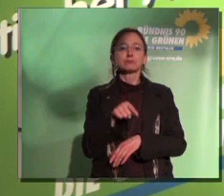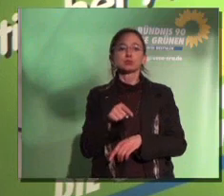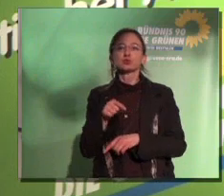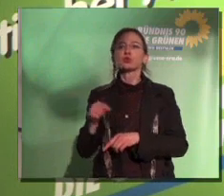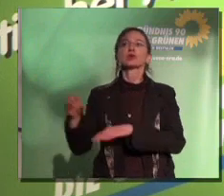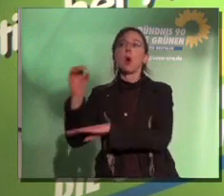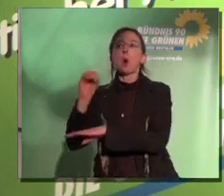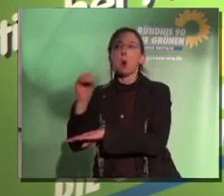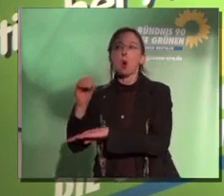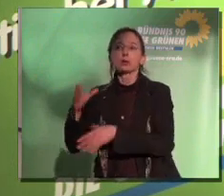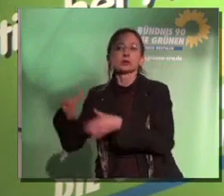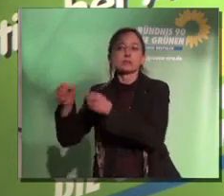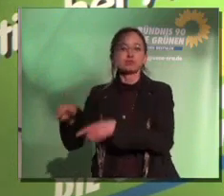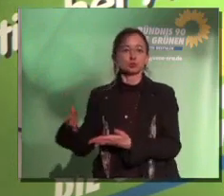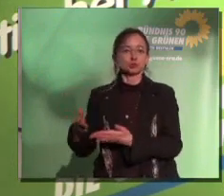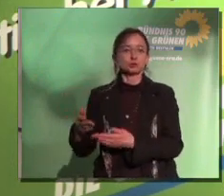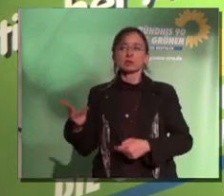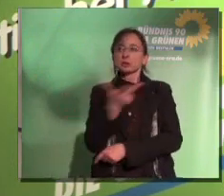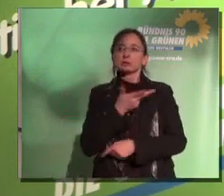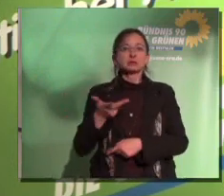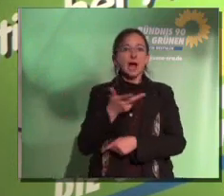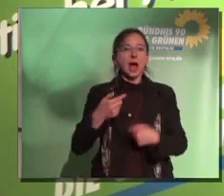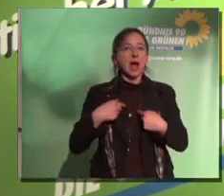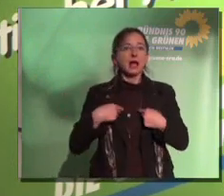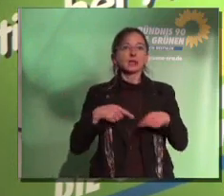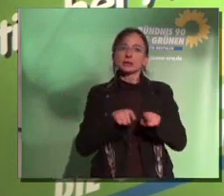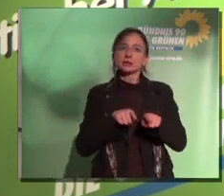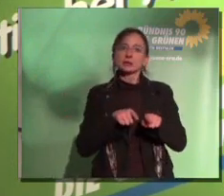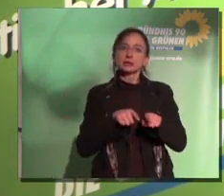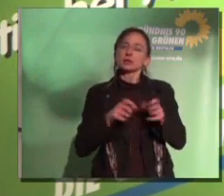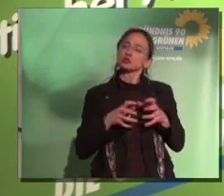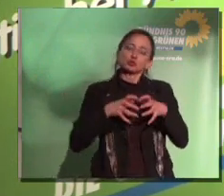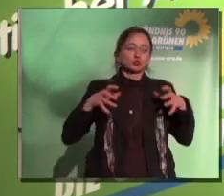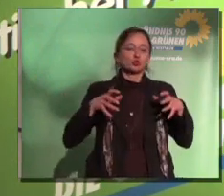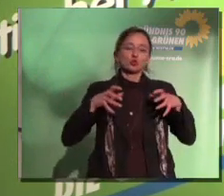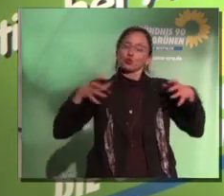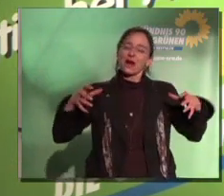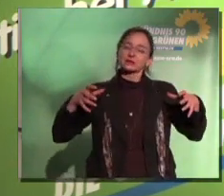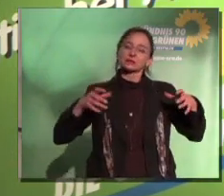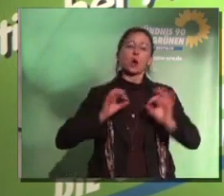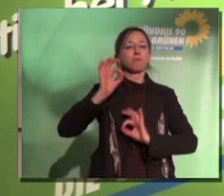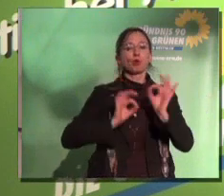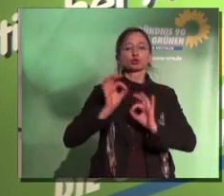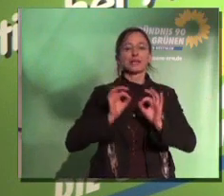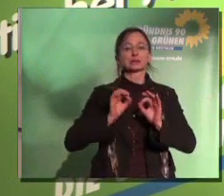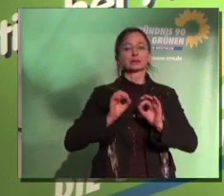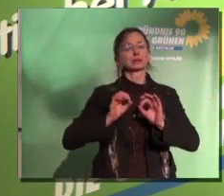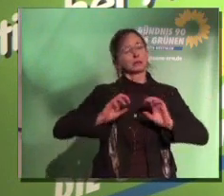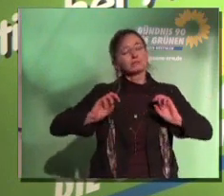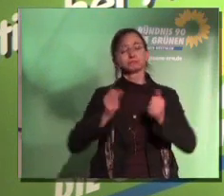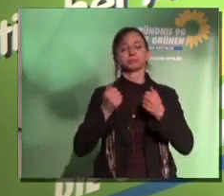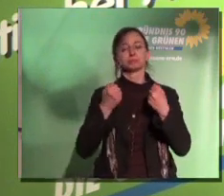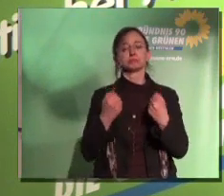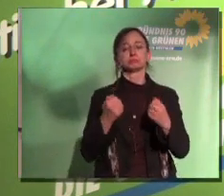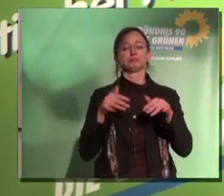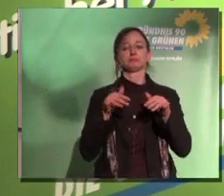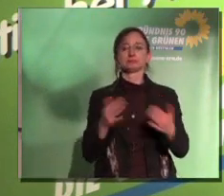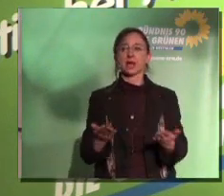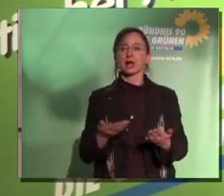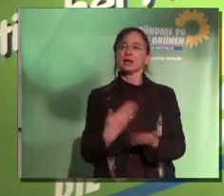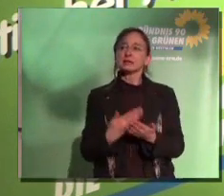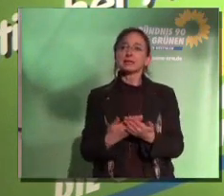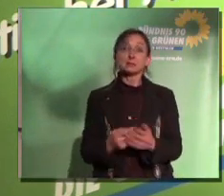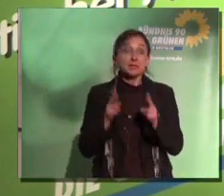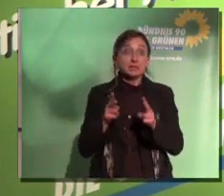die Gebiete, wo wir den größten prozentualen Zuwachs hatten. So, und da ist es, glaube ich, richtig